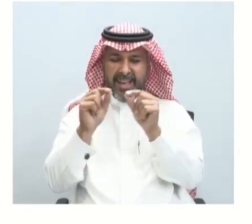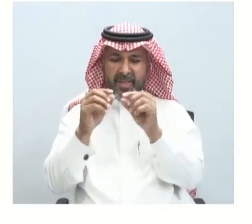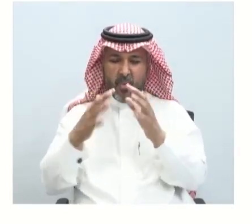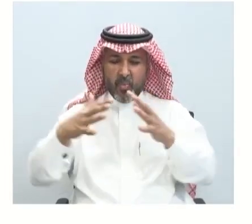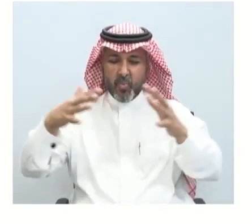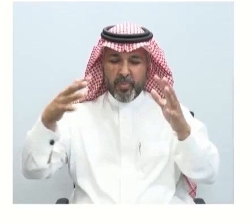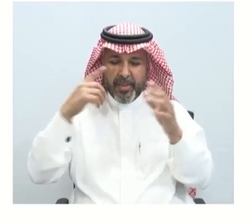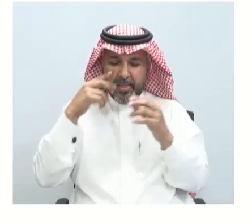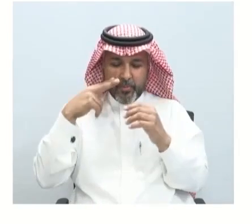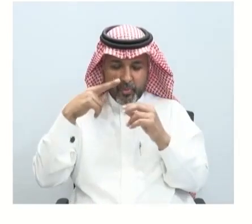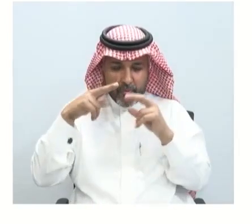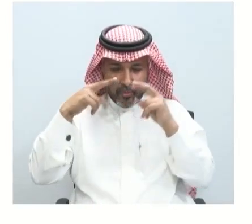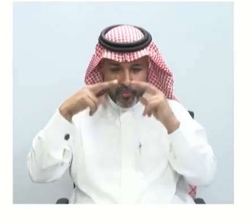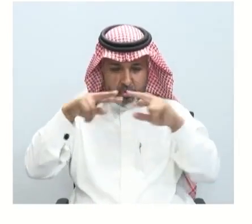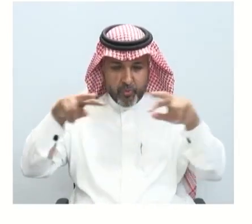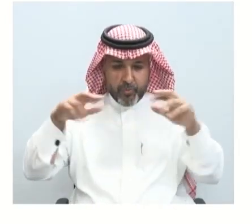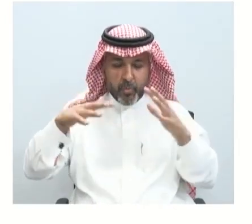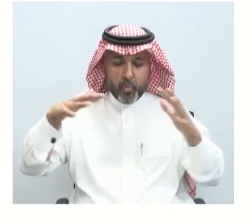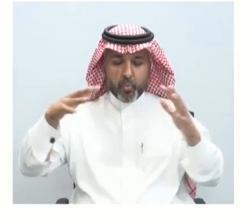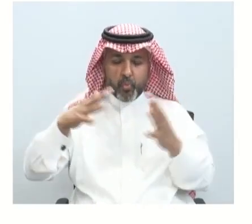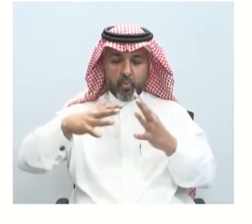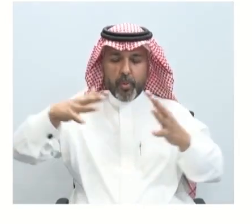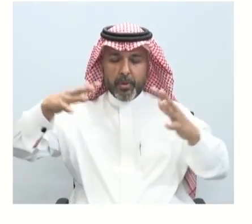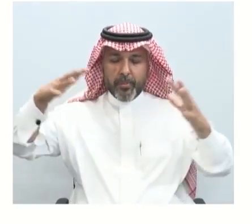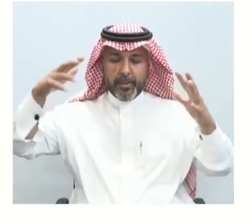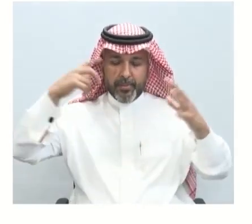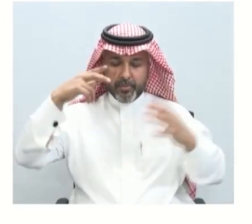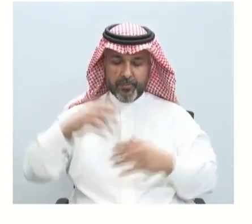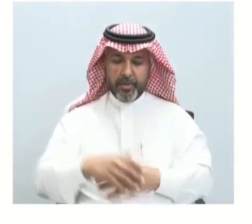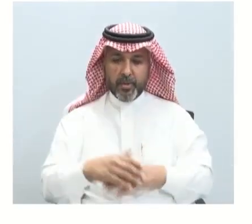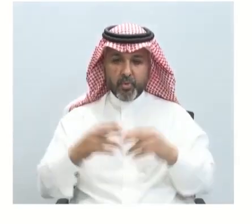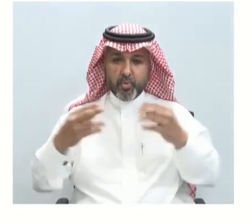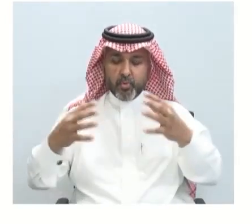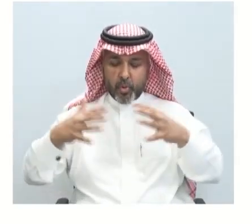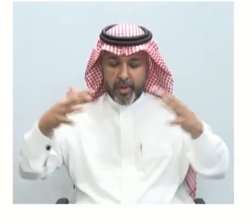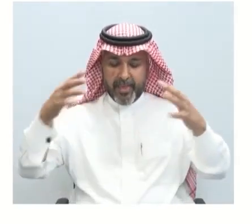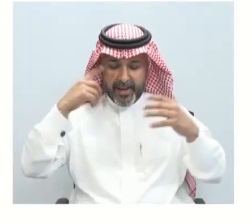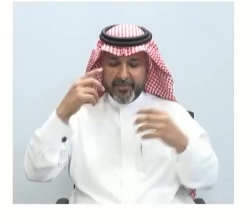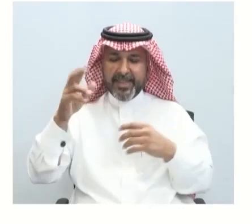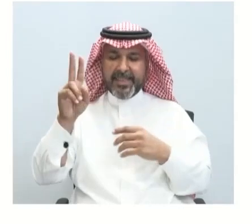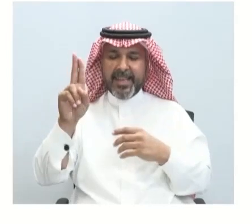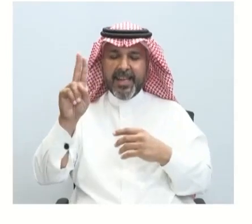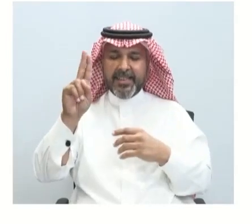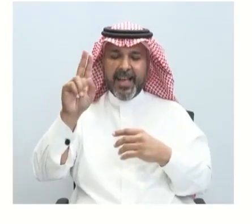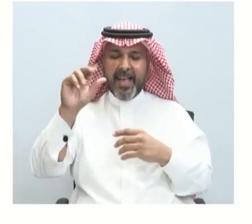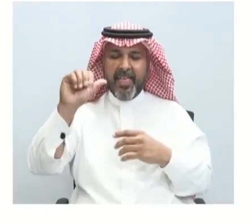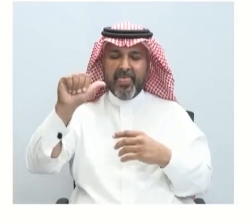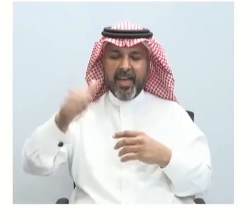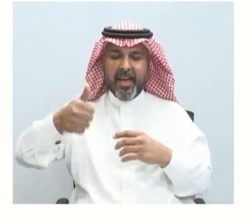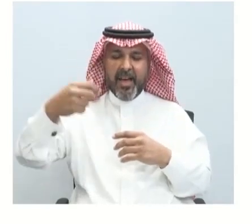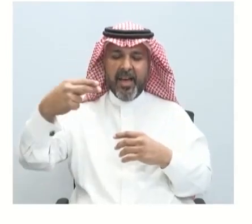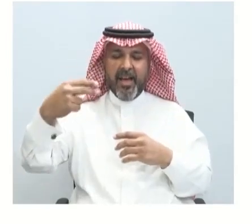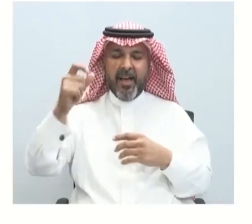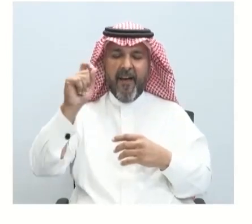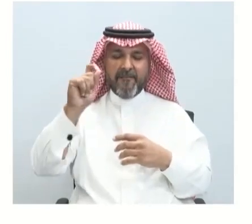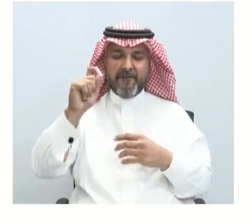الشقيقه اذا سوف يحدث تضاعف لهذه الكروموسومات ايضا مثل ما نلاحظ بدات هذه الكروموسومات تكون واضحه قبل قليل قبل